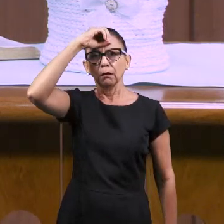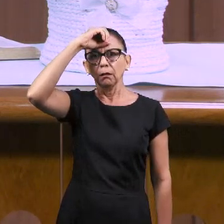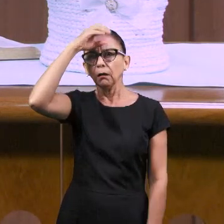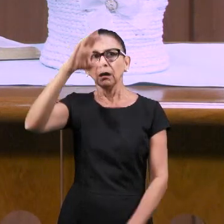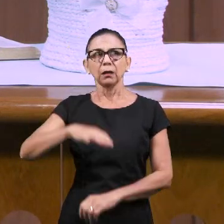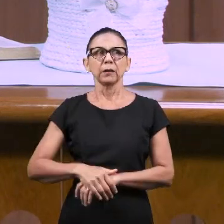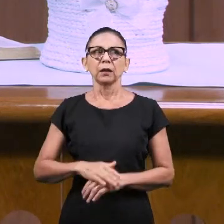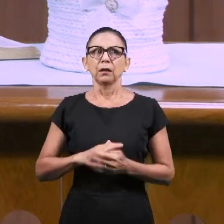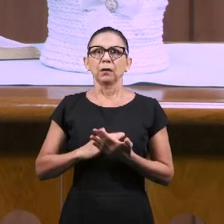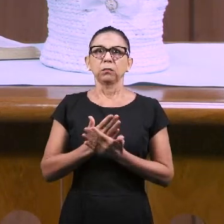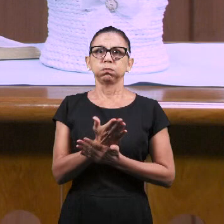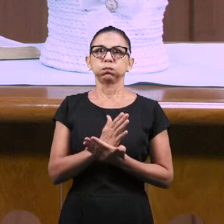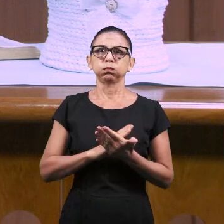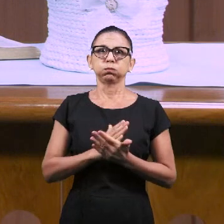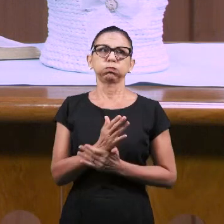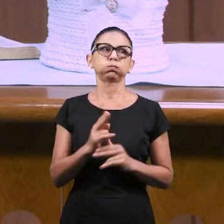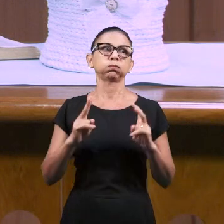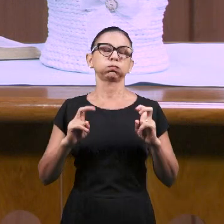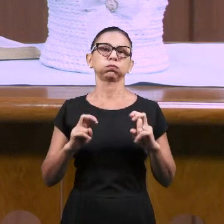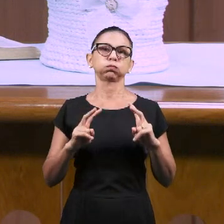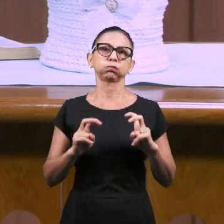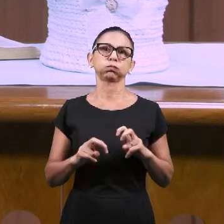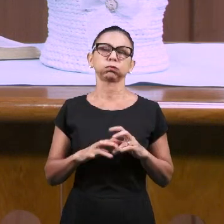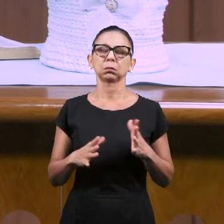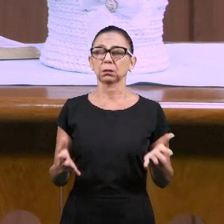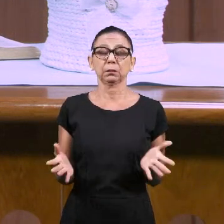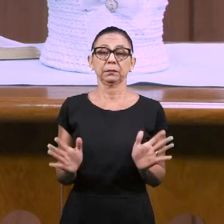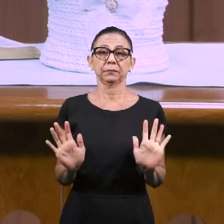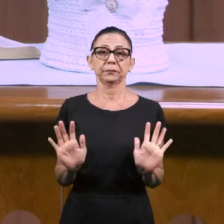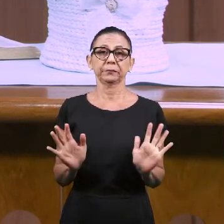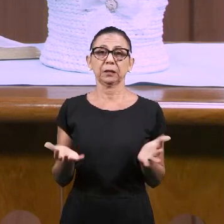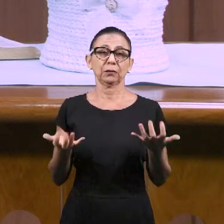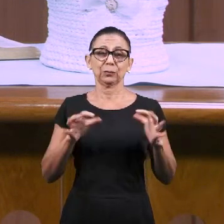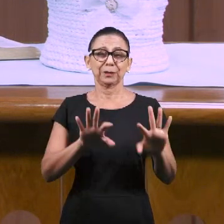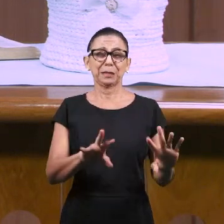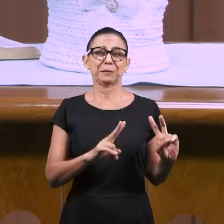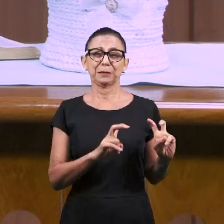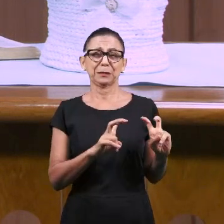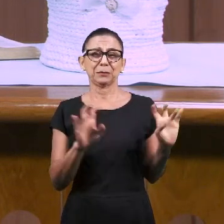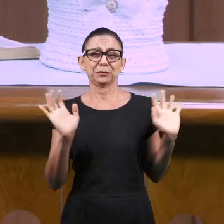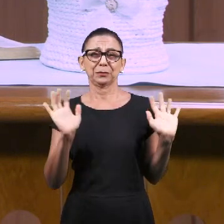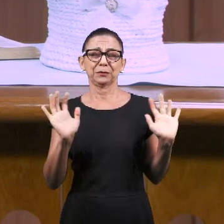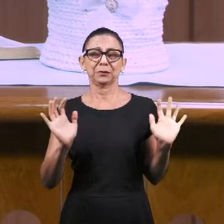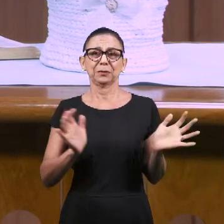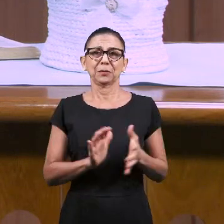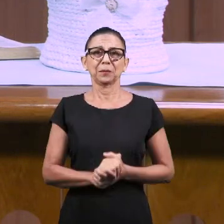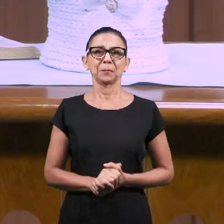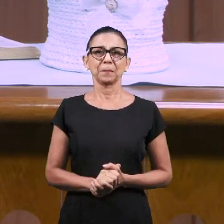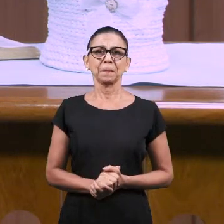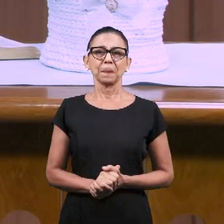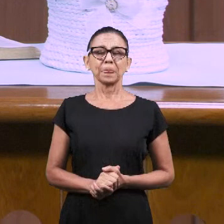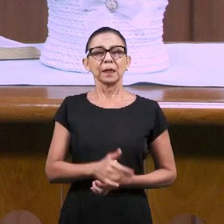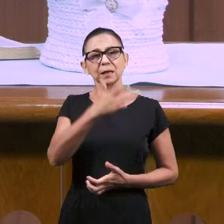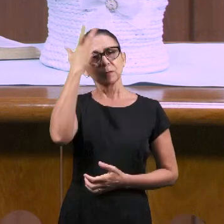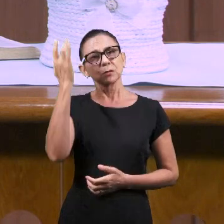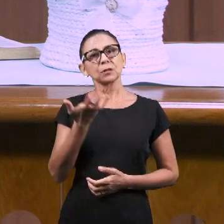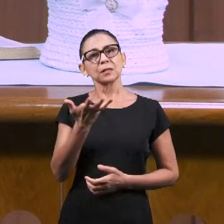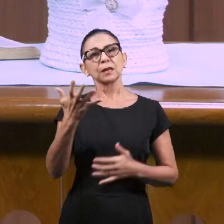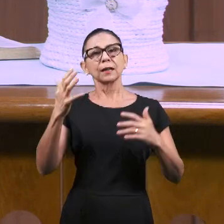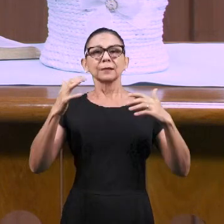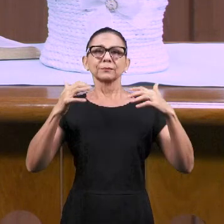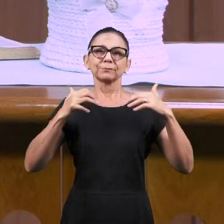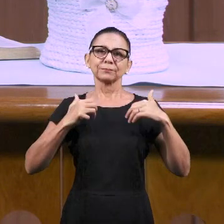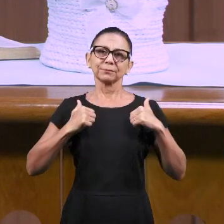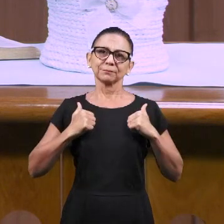conversation et tout le monde veut être libre de cela. Il va à l'église pour être libre, pour le reste de